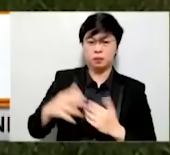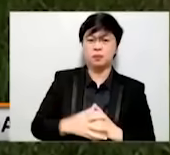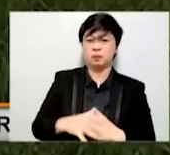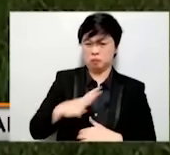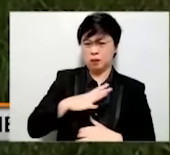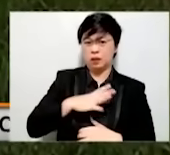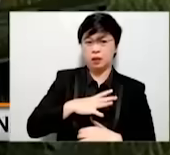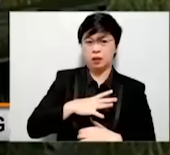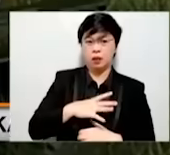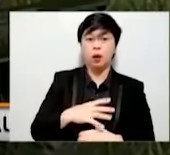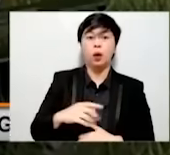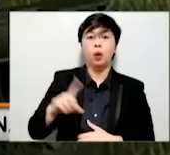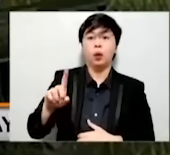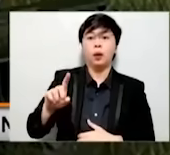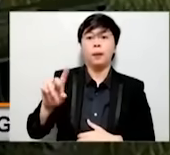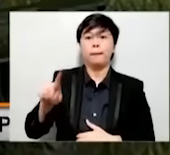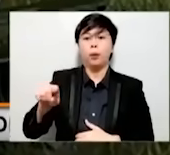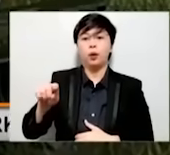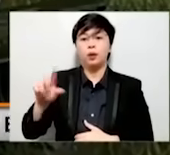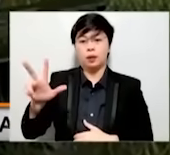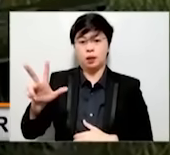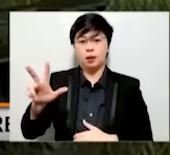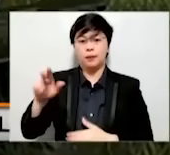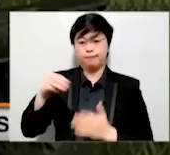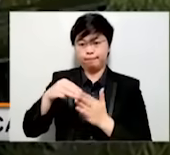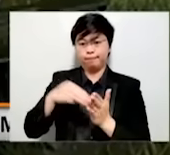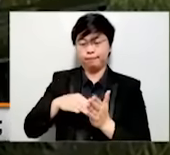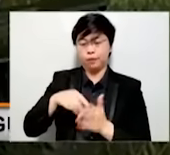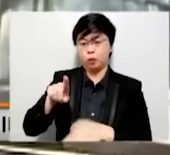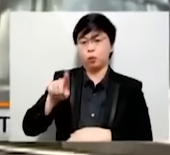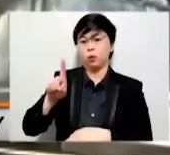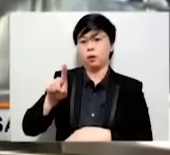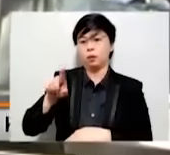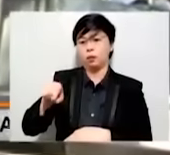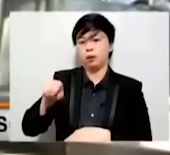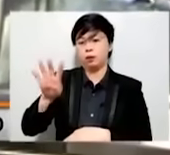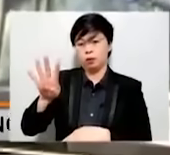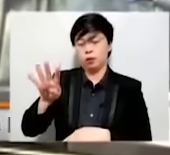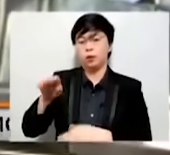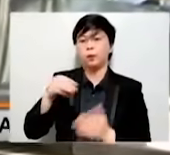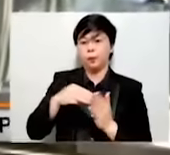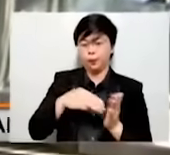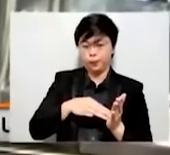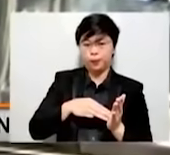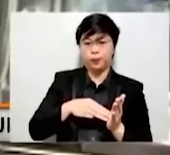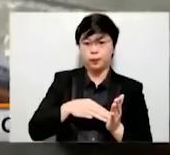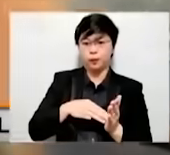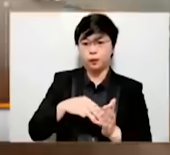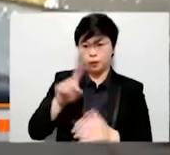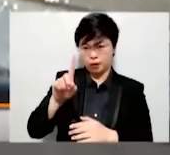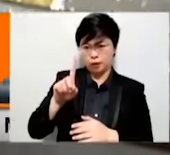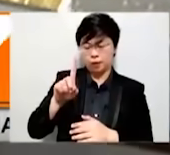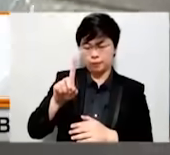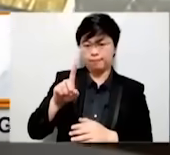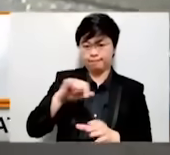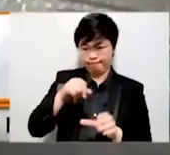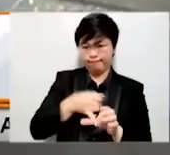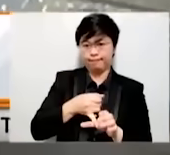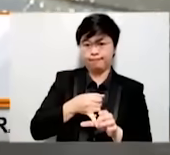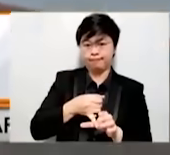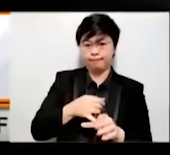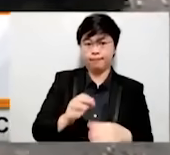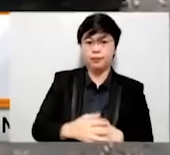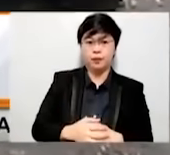1.3 hanggang 1.4 million pesos ang presyo nito kada unit. Mas mura sa 2.6 million na modern jeep mula